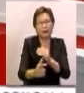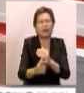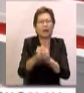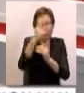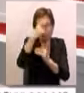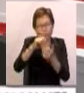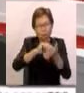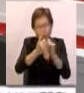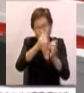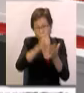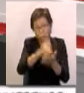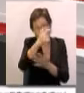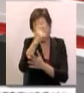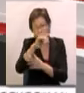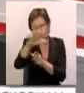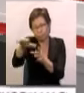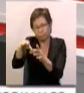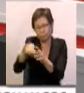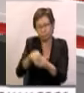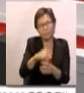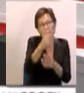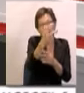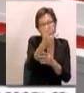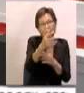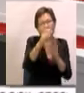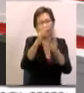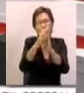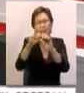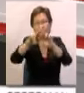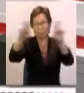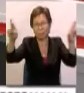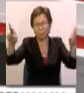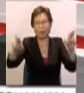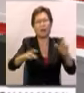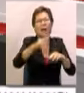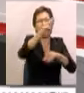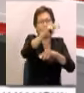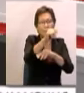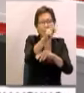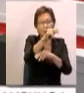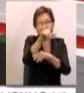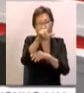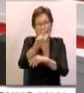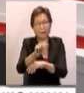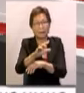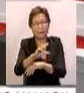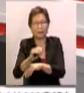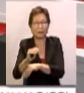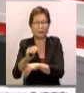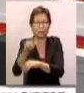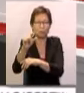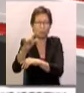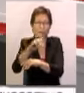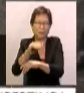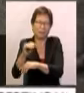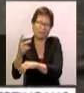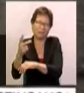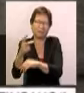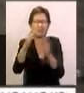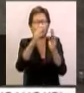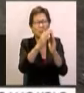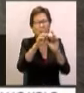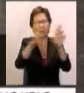bagi sukan berkenaan, memandangkan ia melibatkan 3 bandaraya iaitu Manila, Subic dan Kelab.